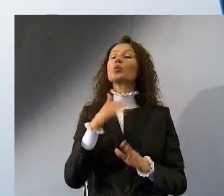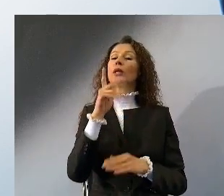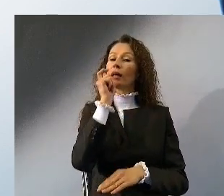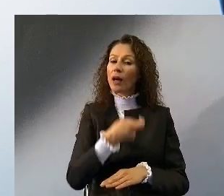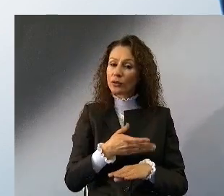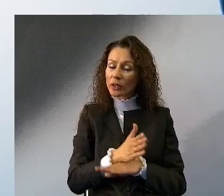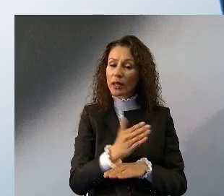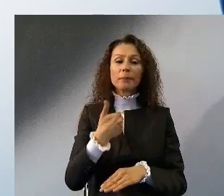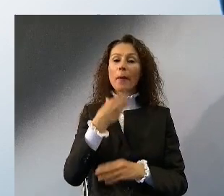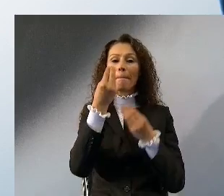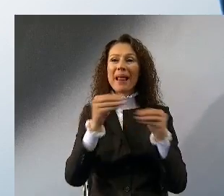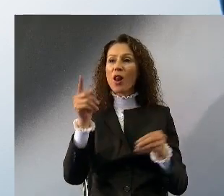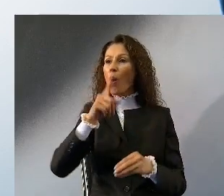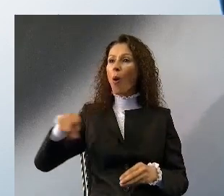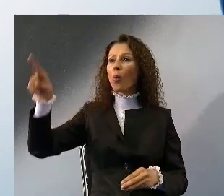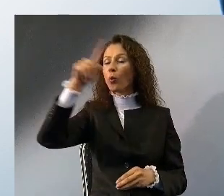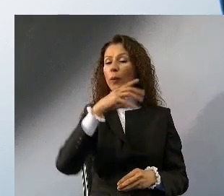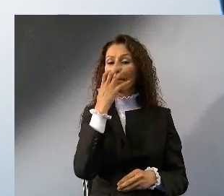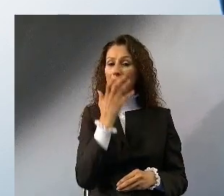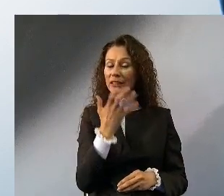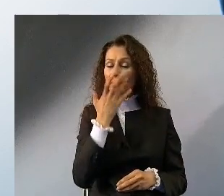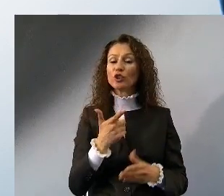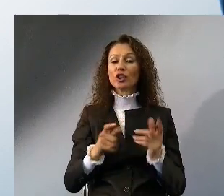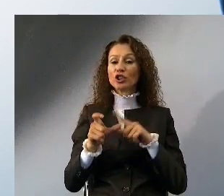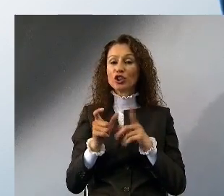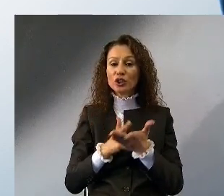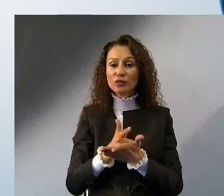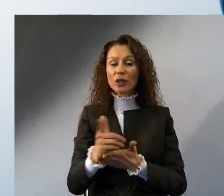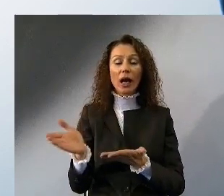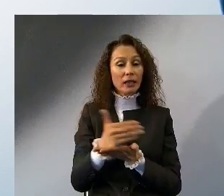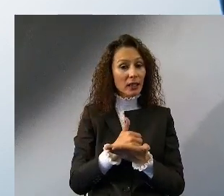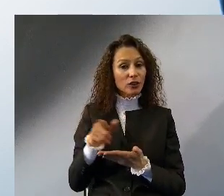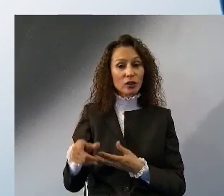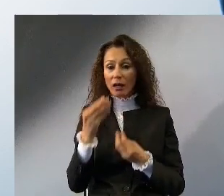gerçekten şehirdeki milyonları besleyebilecek ama çiftçiye de kazandırabilecek